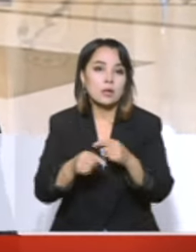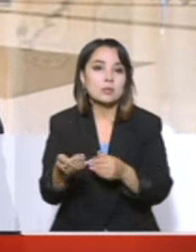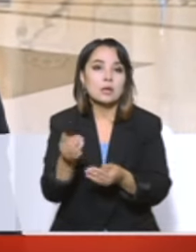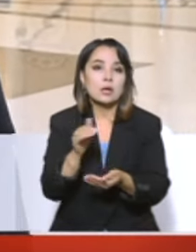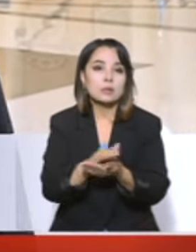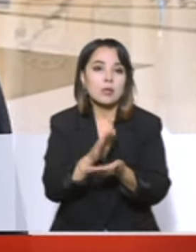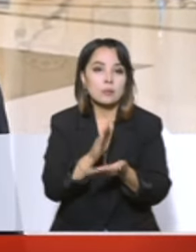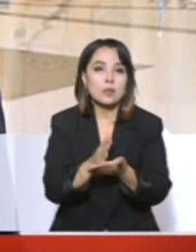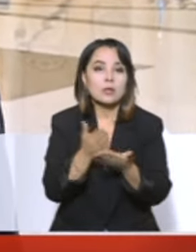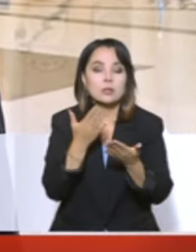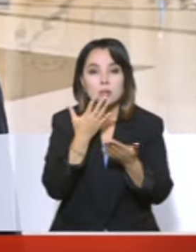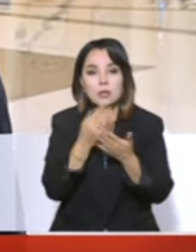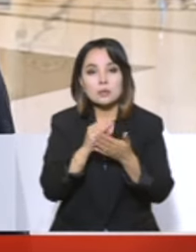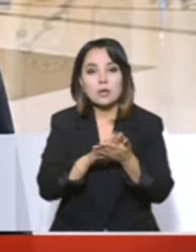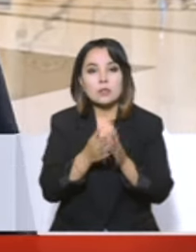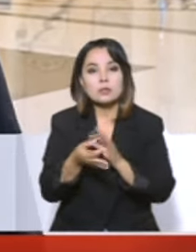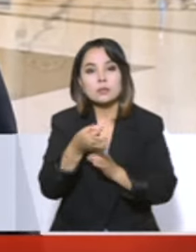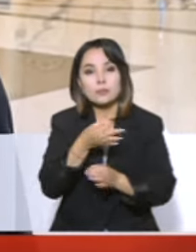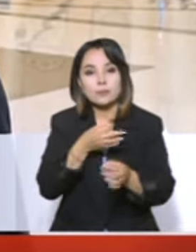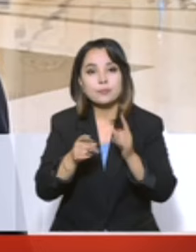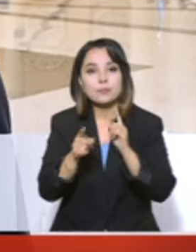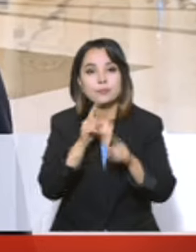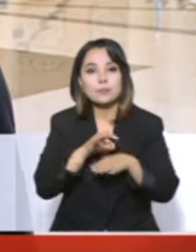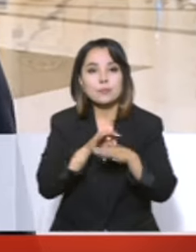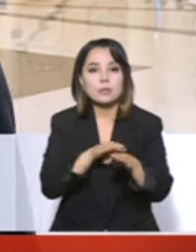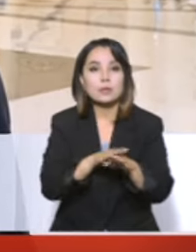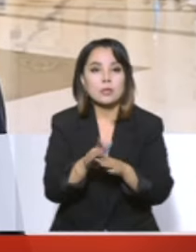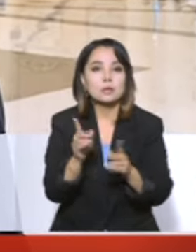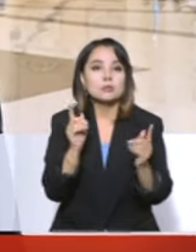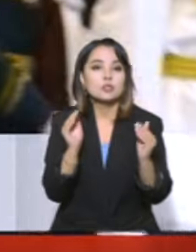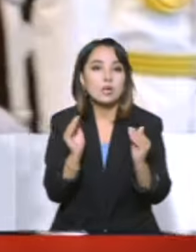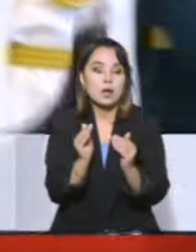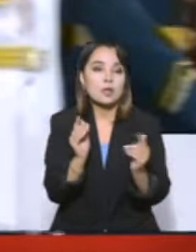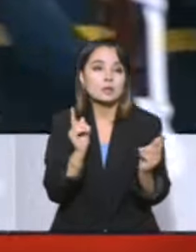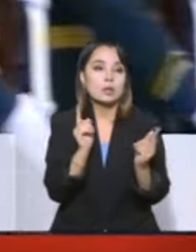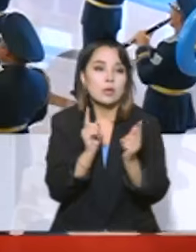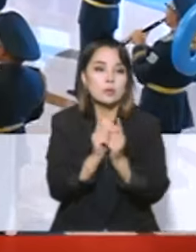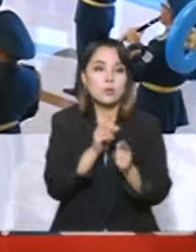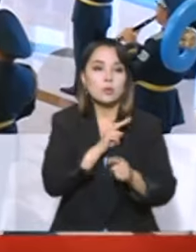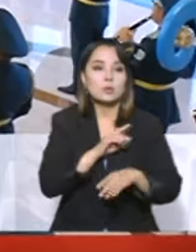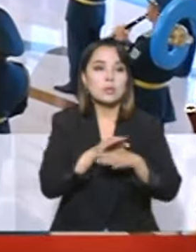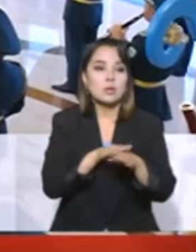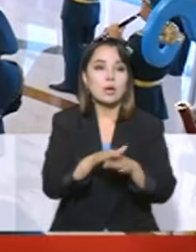соң маңызды мәселелерді талқылау үшін шағын құрамдағы кездесуге кіреді.